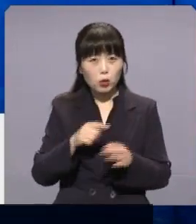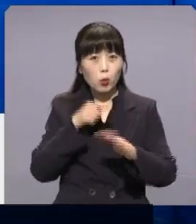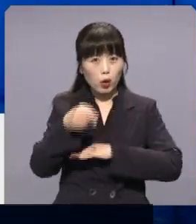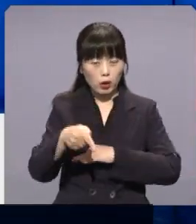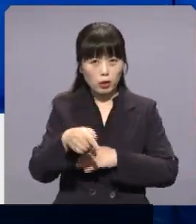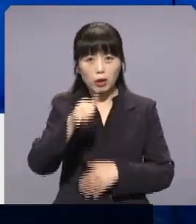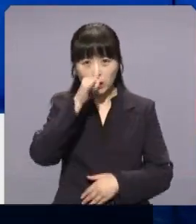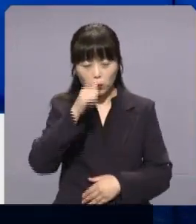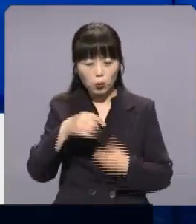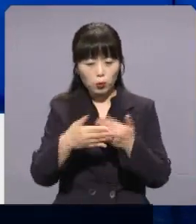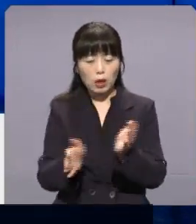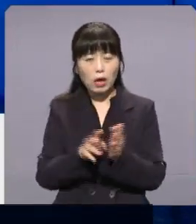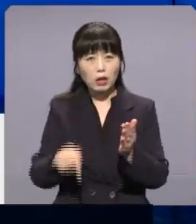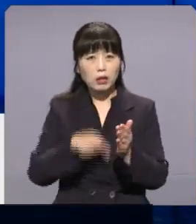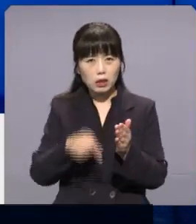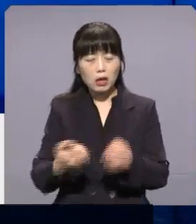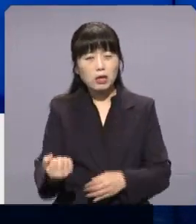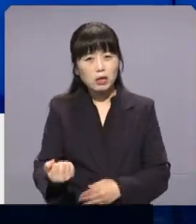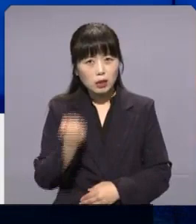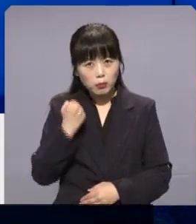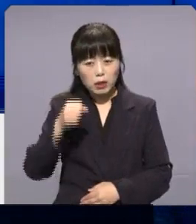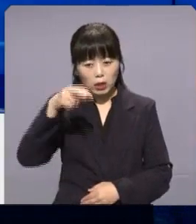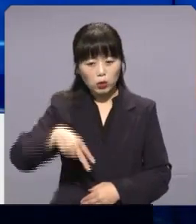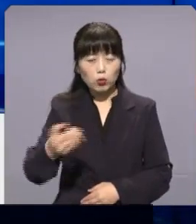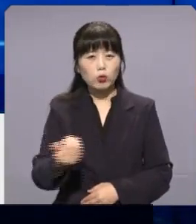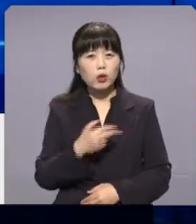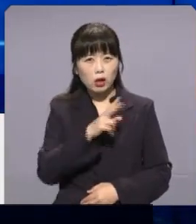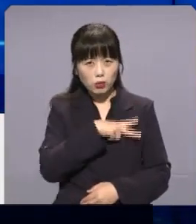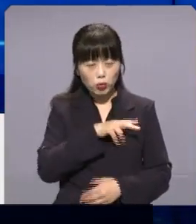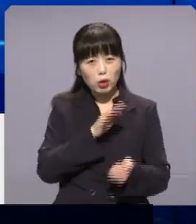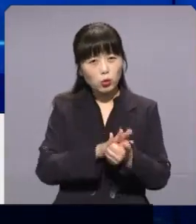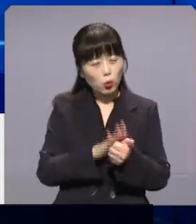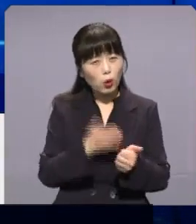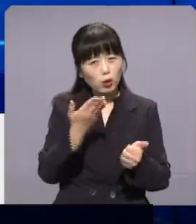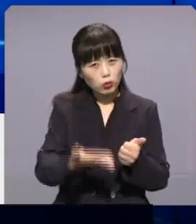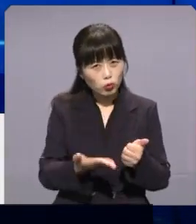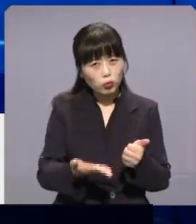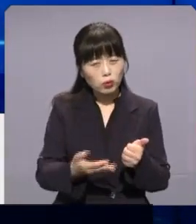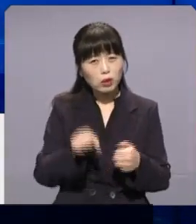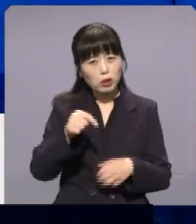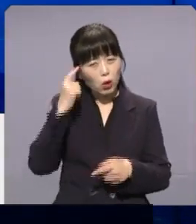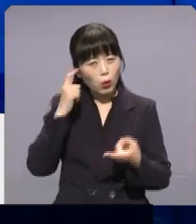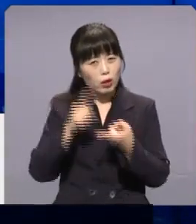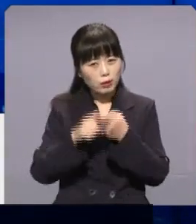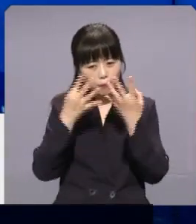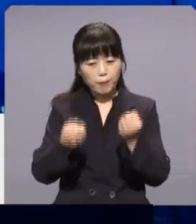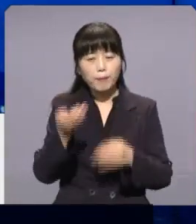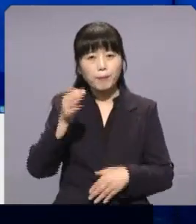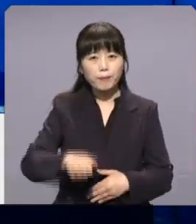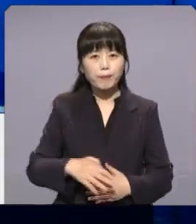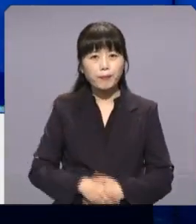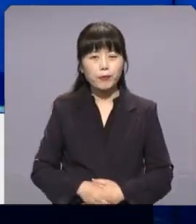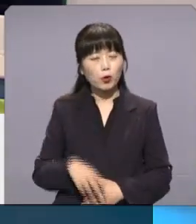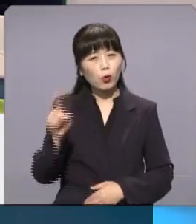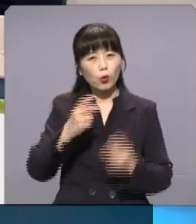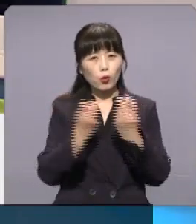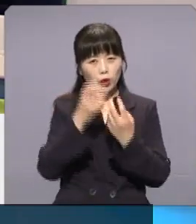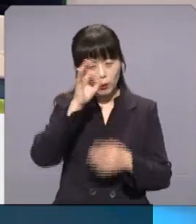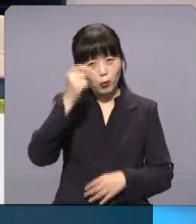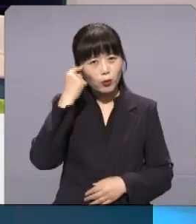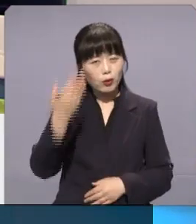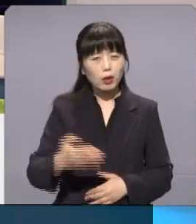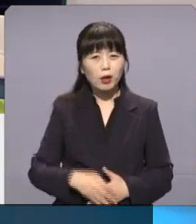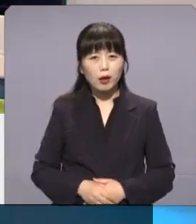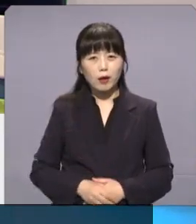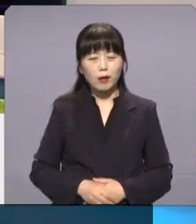하고 당내 세력이 얼마나 유승민 전 의원을 도울지 이런 것도 관심이 가는데 장소님 어떻게 보십니까? 넘어야